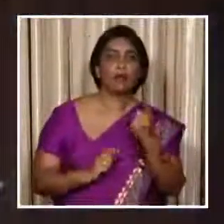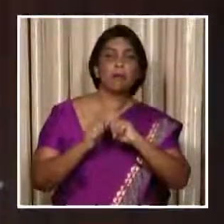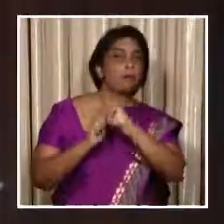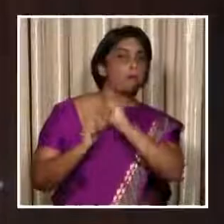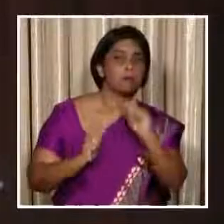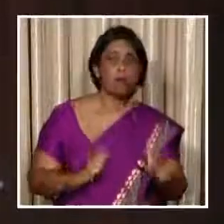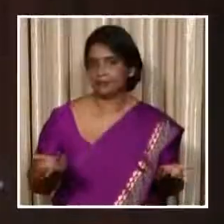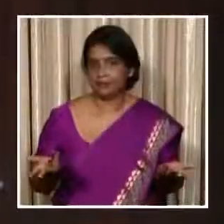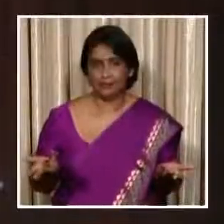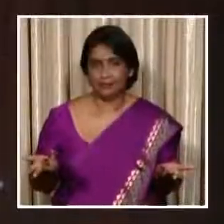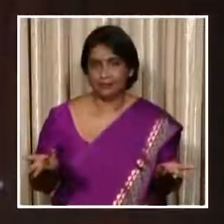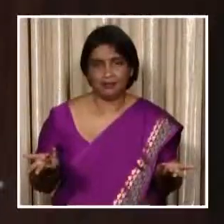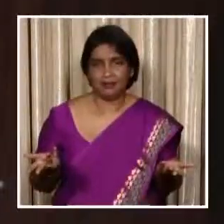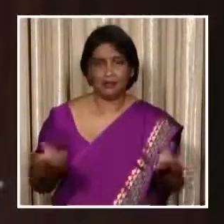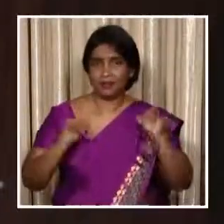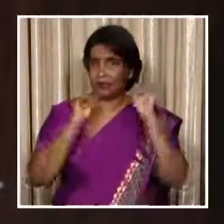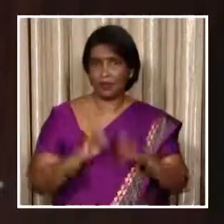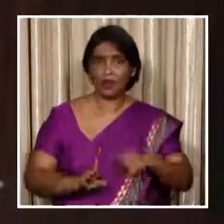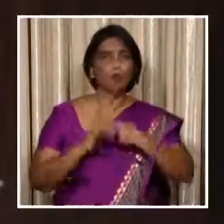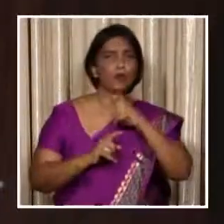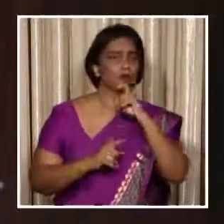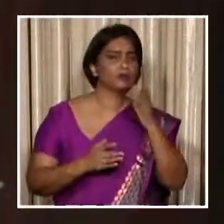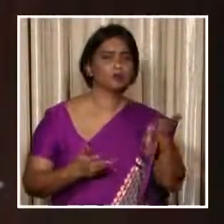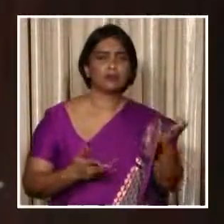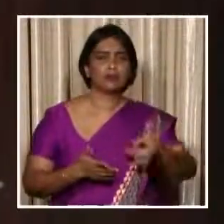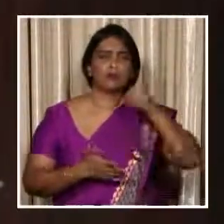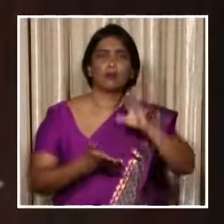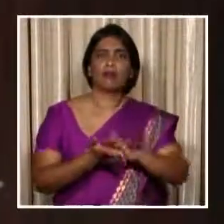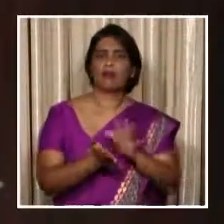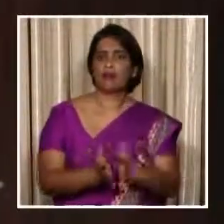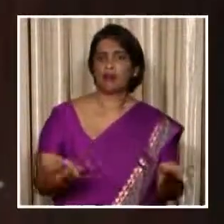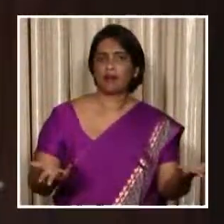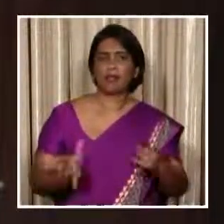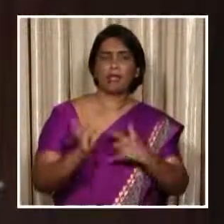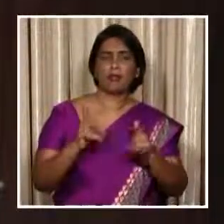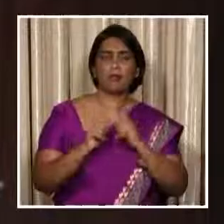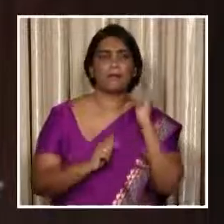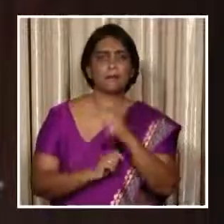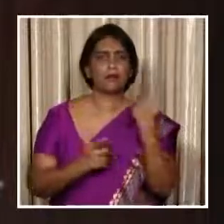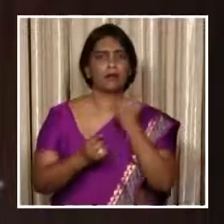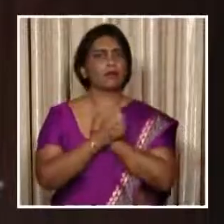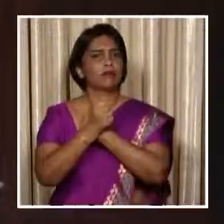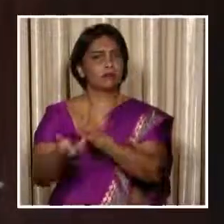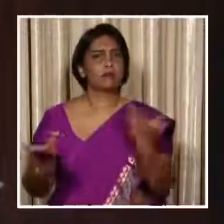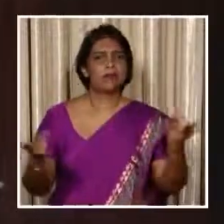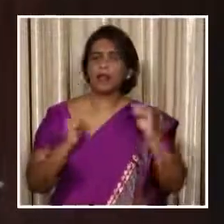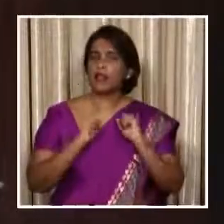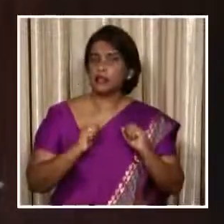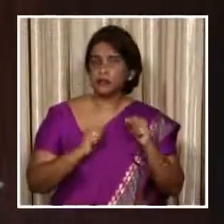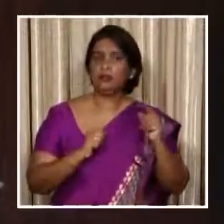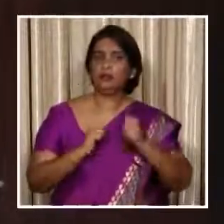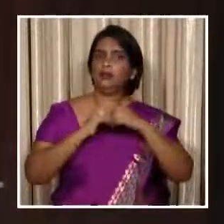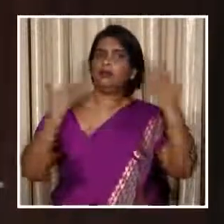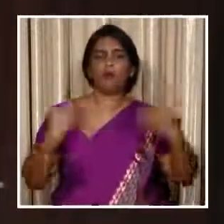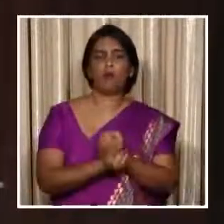ගත්තද මේවා මේ එතකොට මේ මේ රටේ අධිකරණයට තීන්දුව කරන්න දෙයක් නැහැ අපයක් දෙන්න විදියකුත් නැහැ හිරේ දාන්න විදියකුත් නැහැ මොකද හේතුව වැඩේ